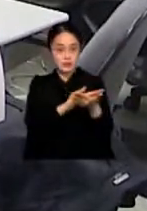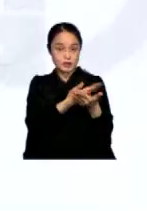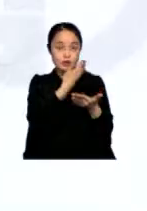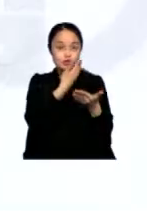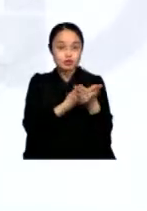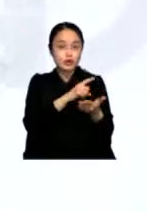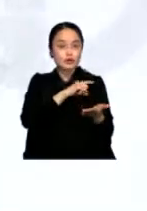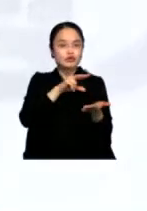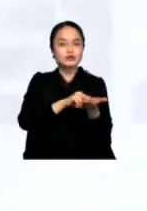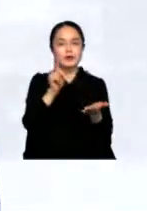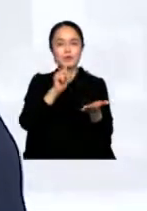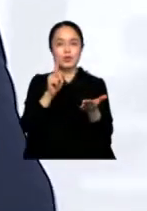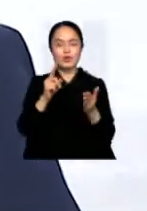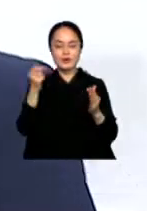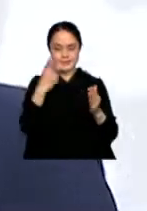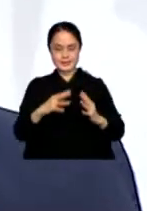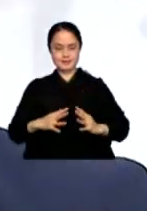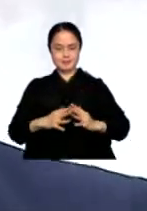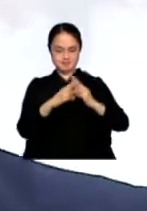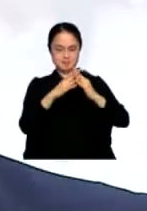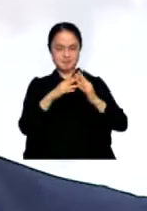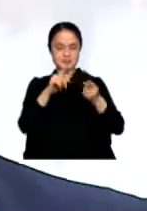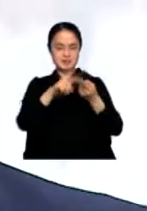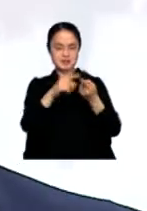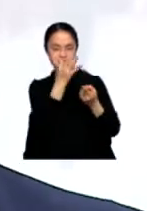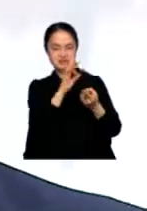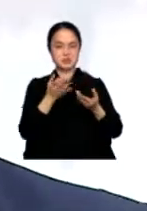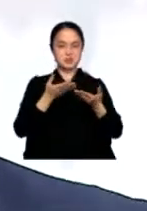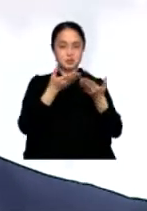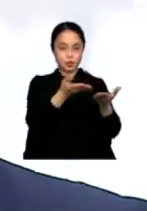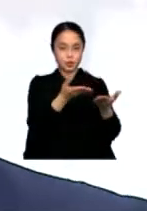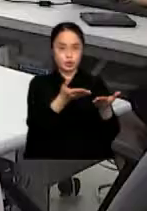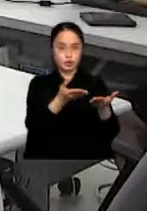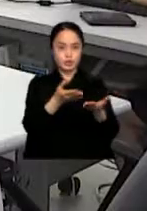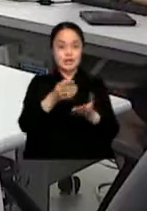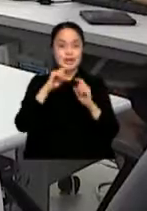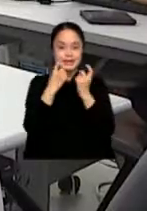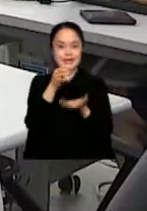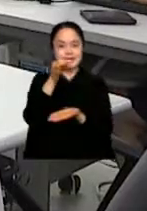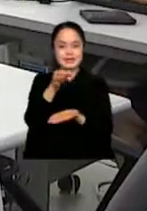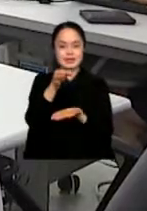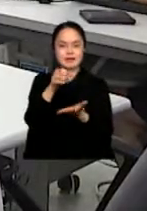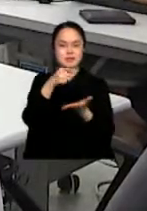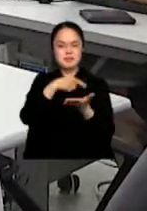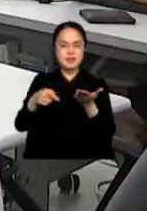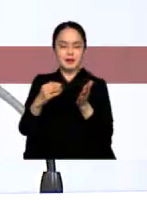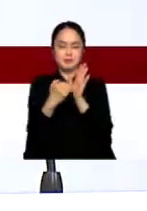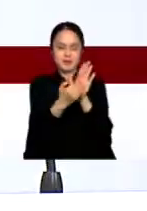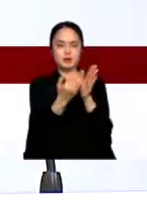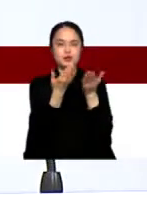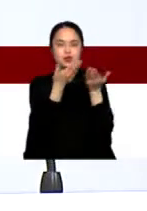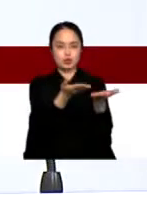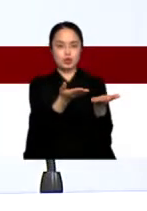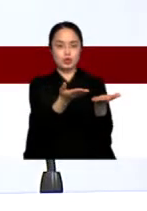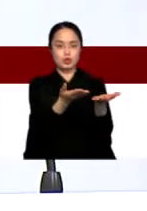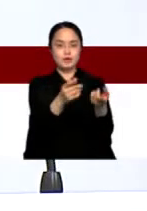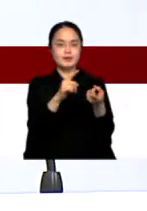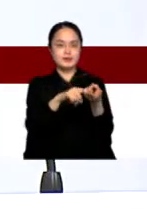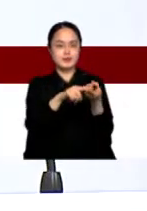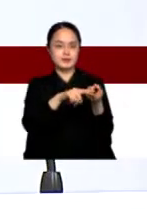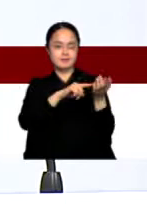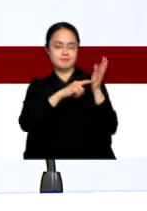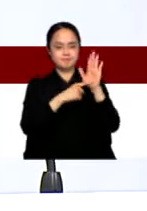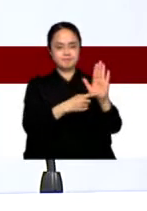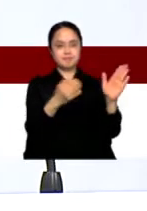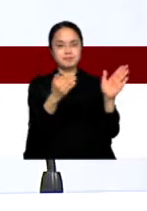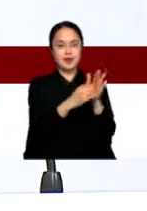주거 만족도를 높여 송파의 품격과 가치를 높이겠다고 강조했습니다. 정권의 입맛에 맞춰 도를 넘어서고 있는 재건축